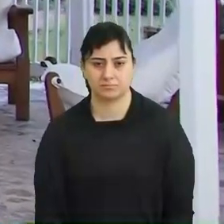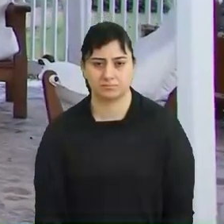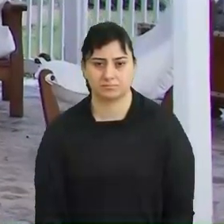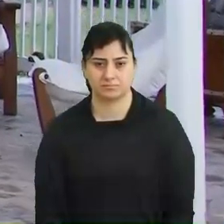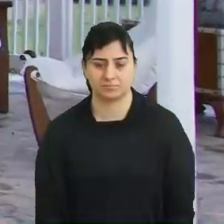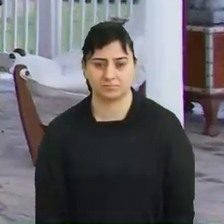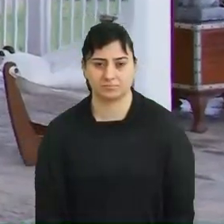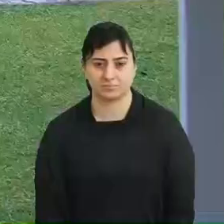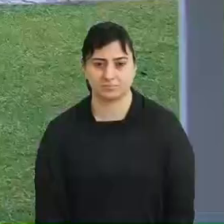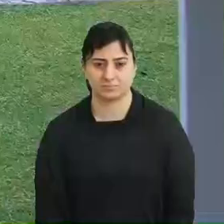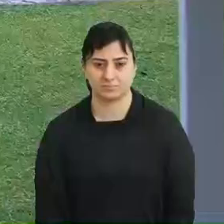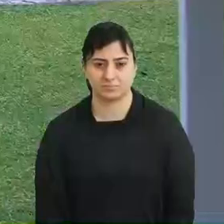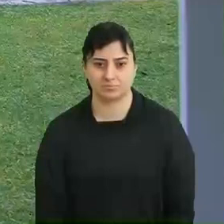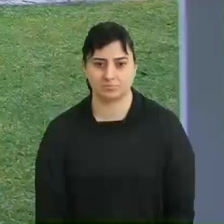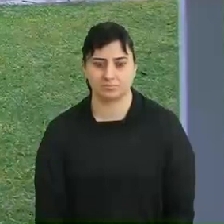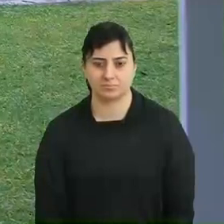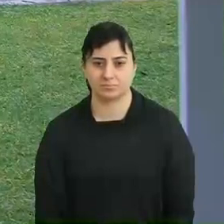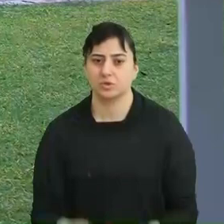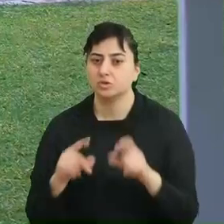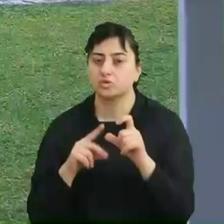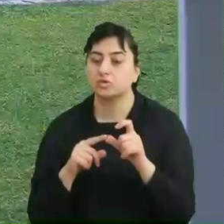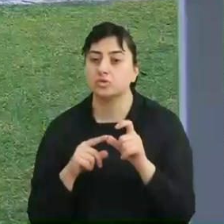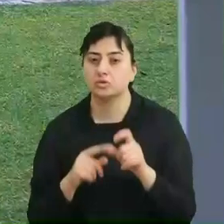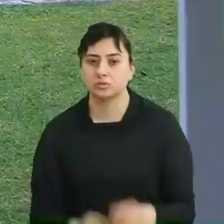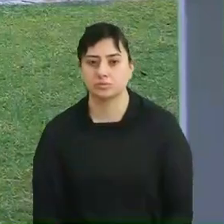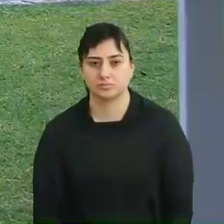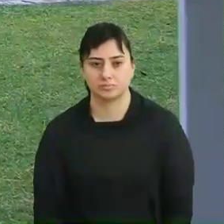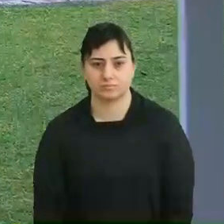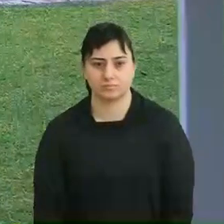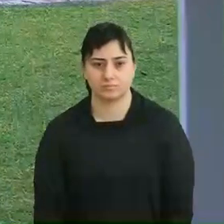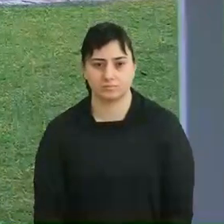Çimenlerin arasından geçen taş döşeli yolda tazı Şükrü gibi koşuyor.